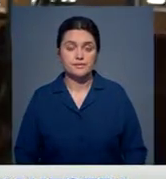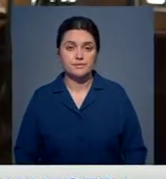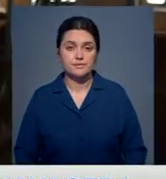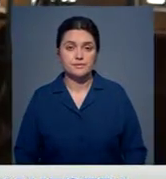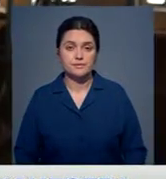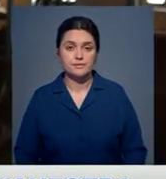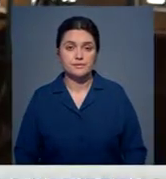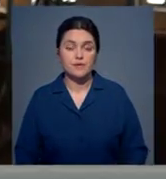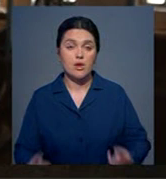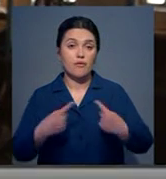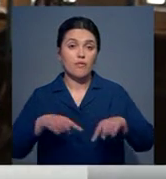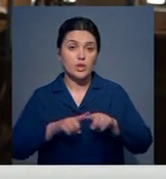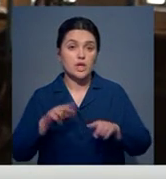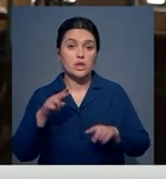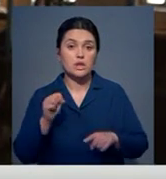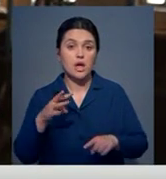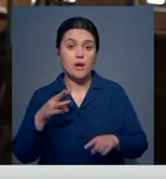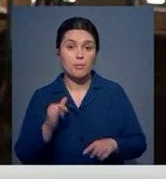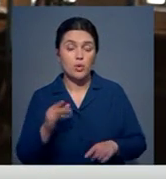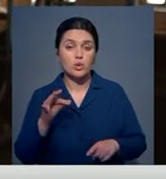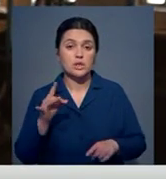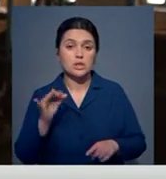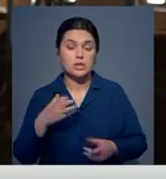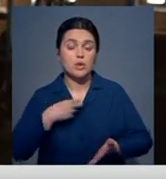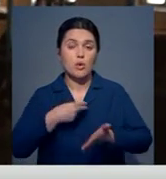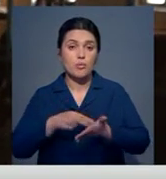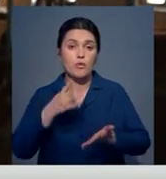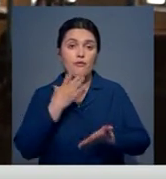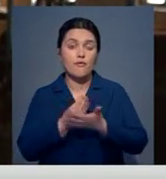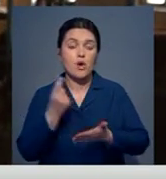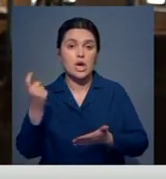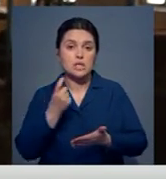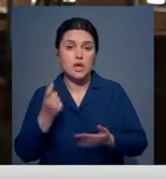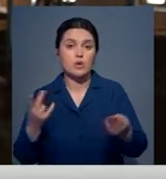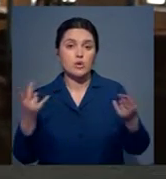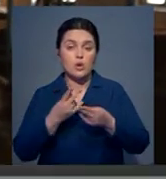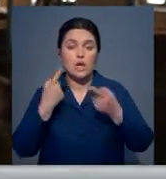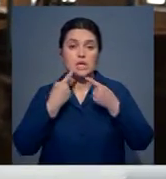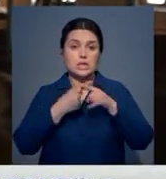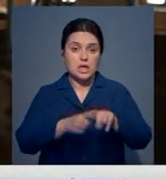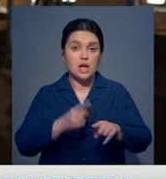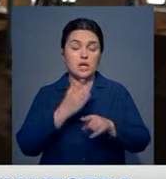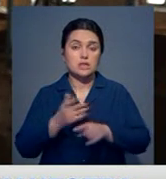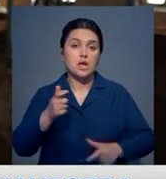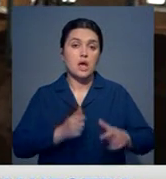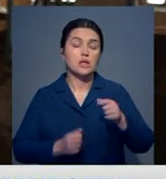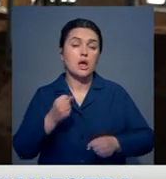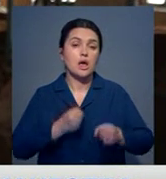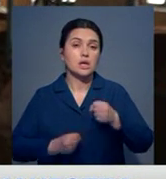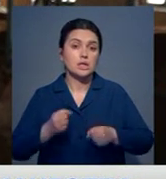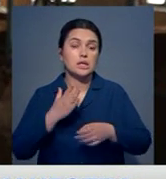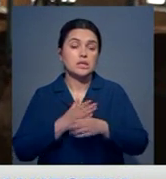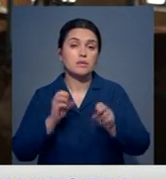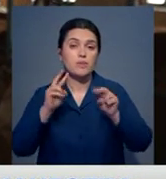Благодаря фонду «Даму ОНДРС» я приобрел для своего хозяйства всю необходимую технику, современную доильную линию,